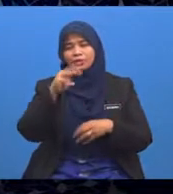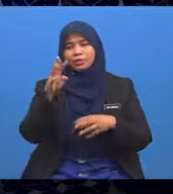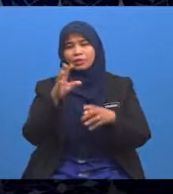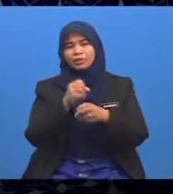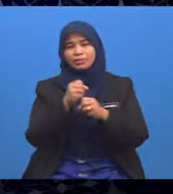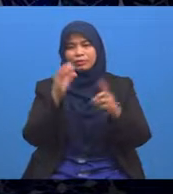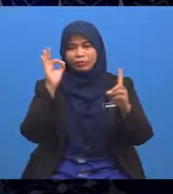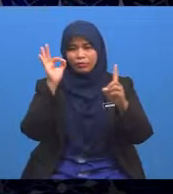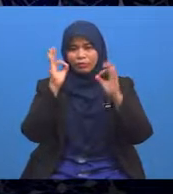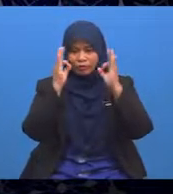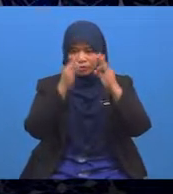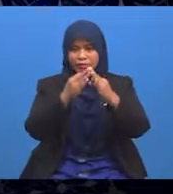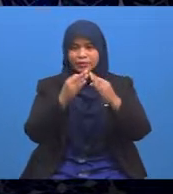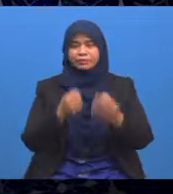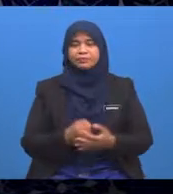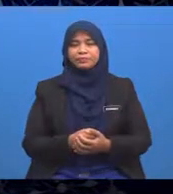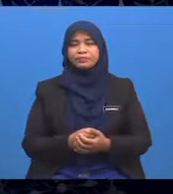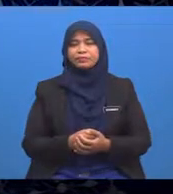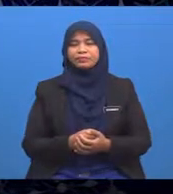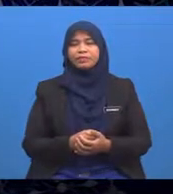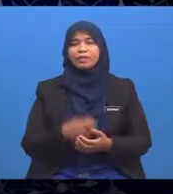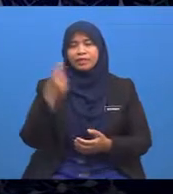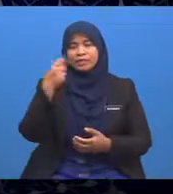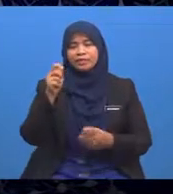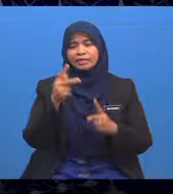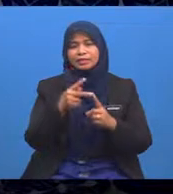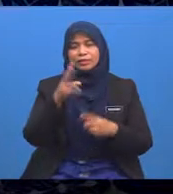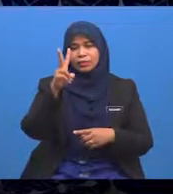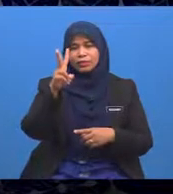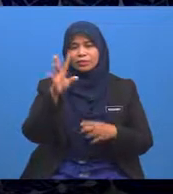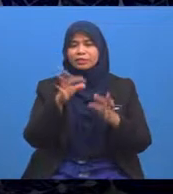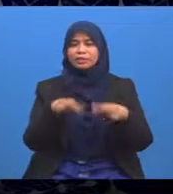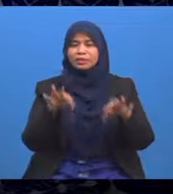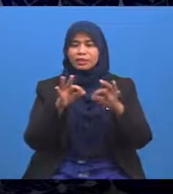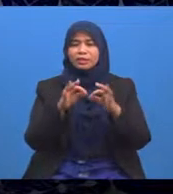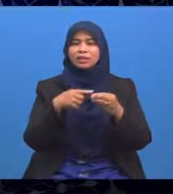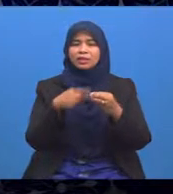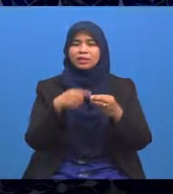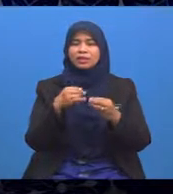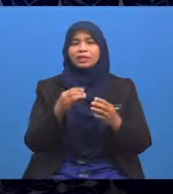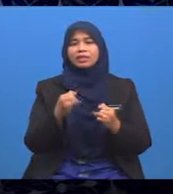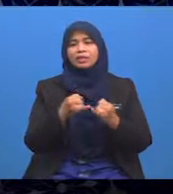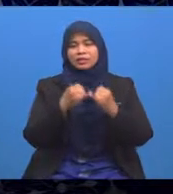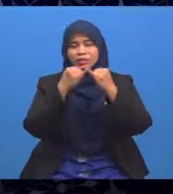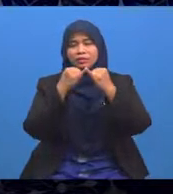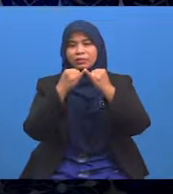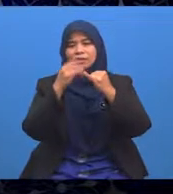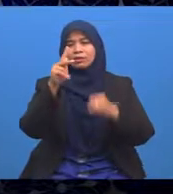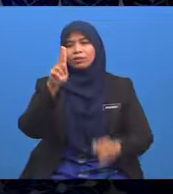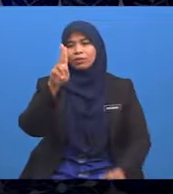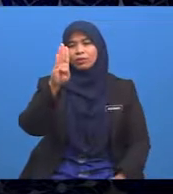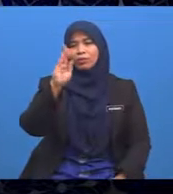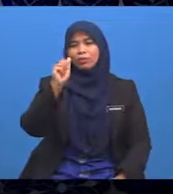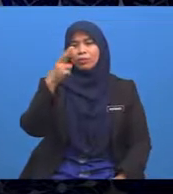dalam teks ini. Teks yang kedua ini menceritakan tentang keistimewaan kubah.